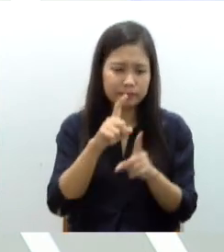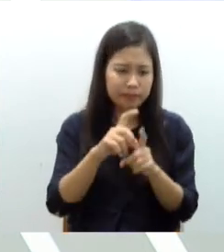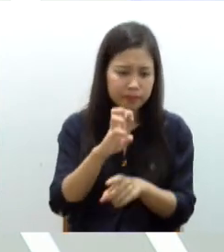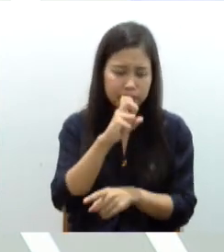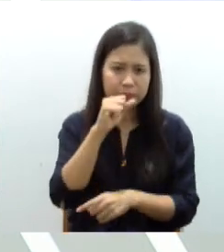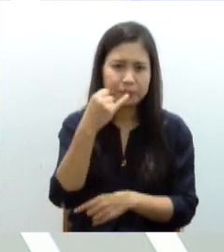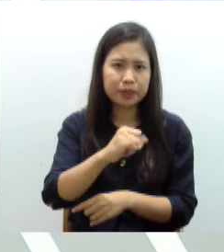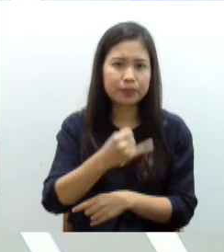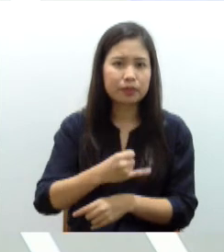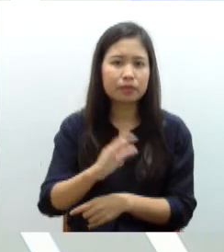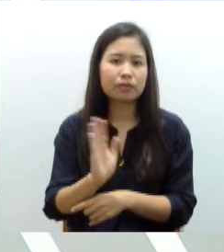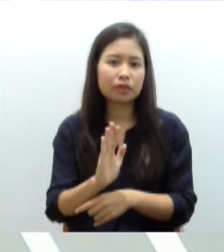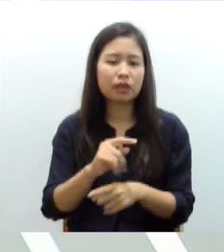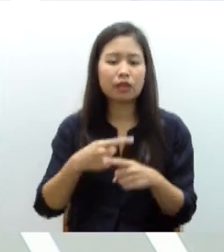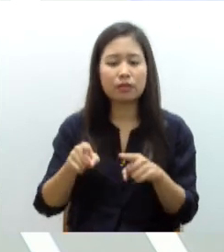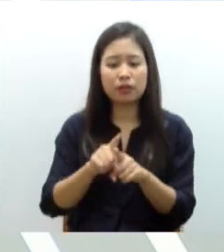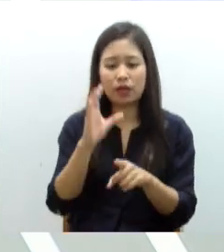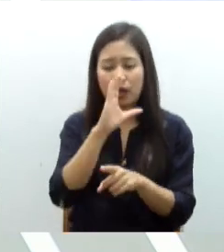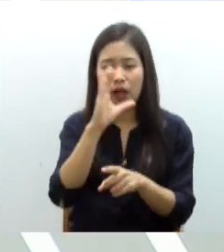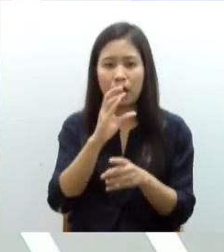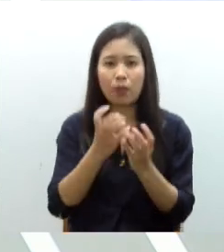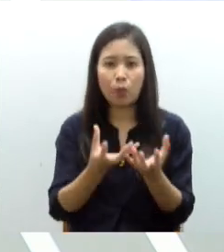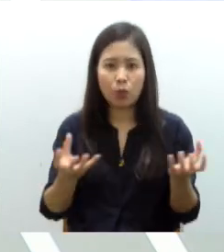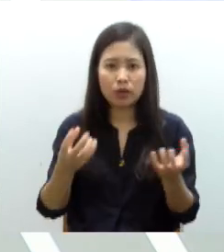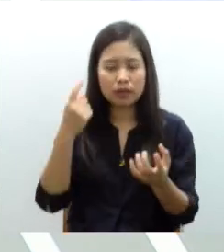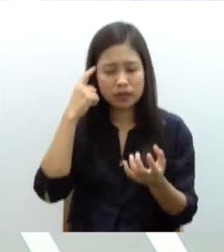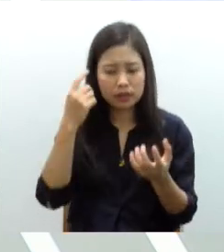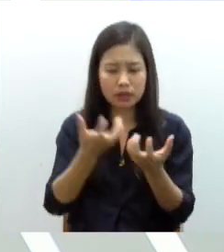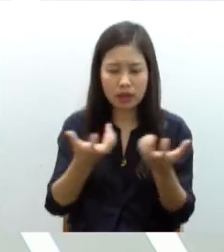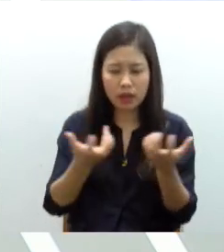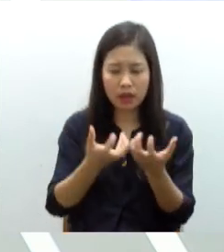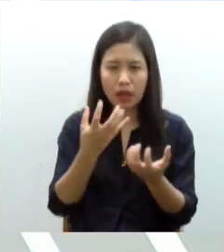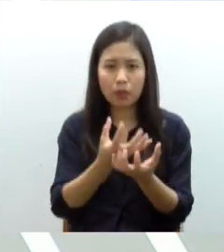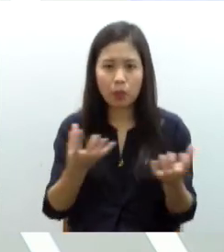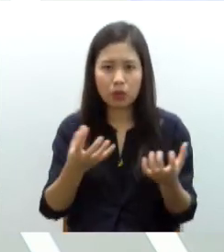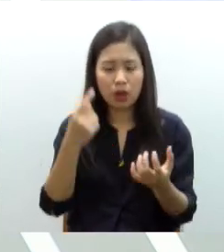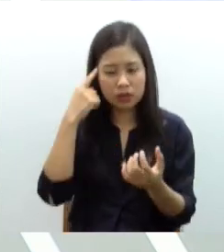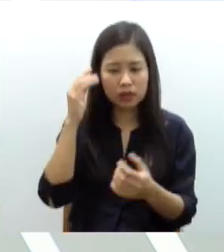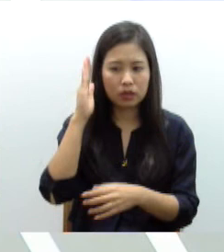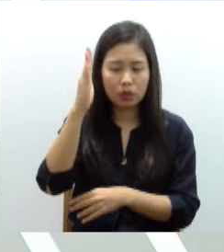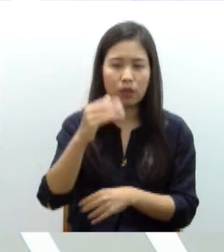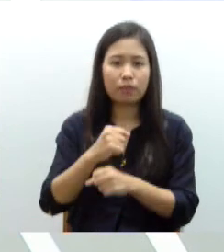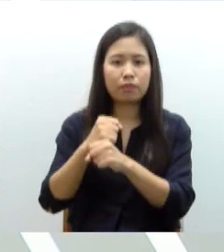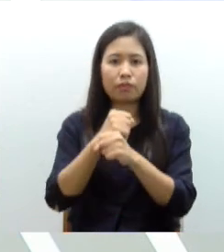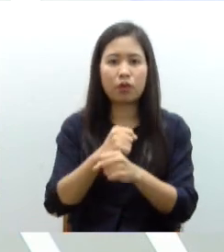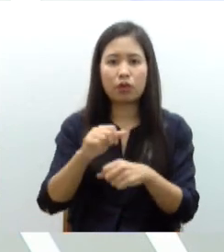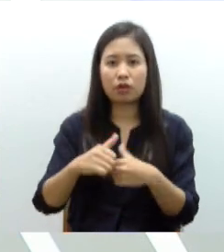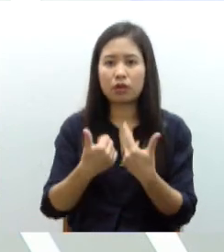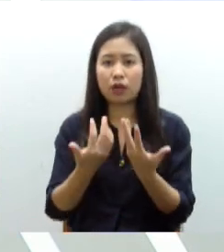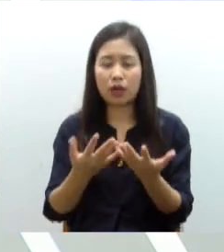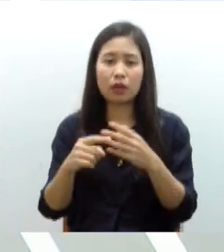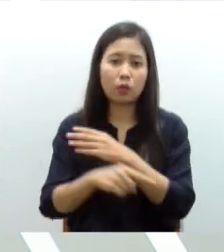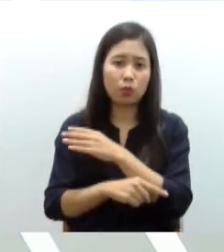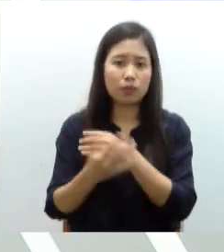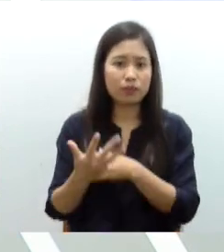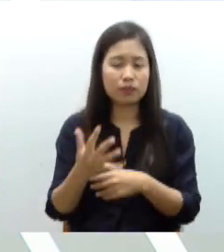ความเข้าใจนะครับและพฤติกรรมจะได้มีการแยกแยะส่วนตัวส่วนรวมมองเห็นประโยชน์ส่วนตัวเป็นลำดับสองประโยชน์ส่วนรวมเ